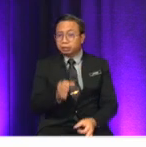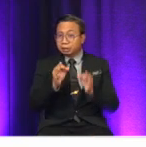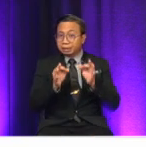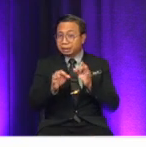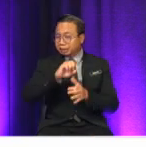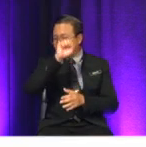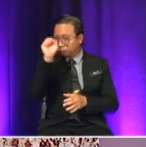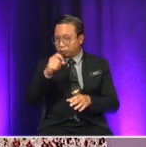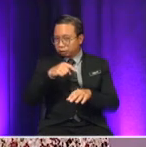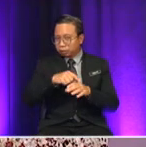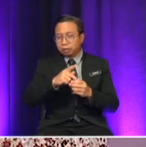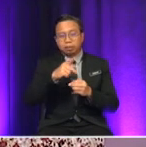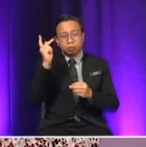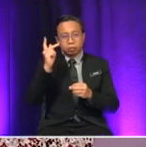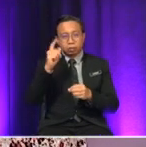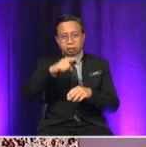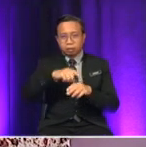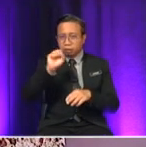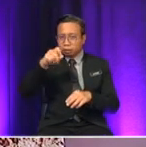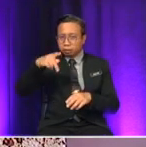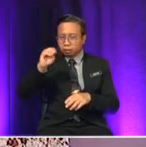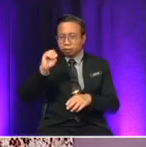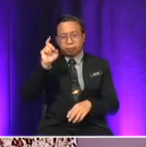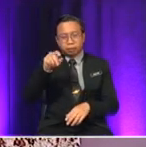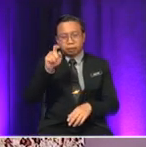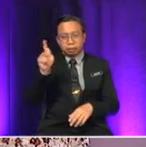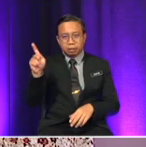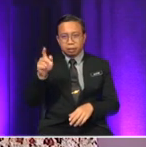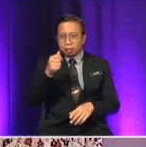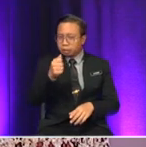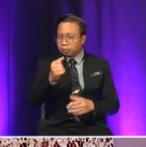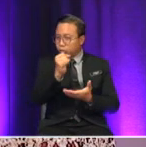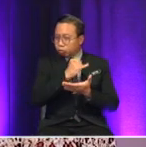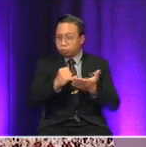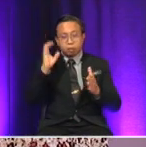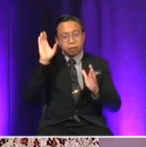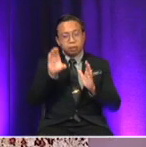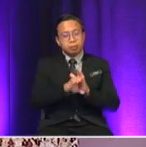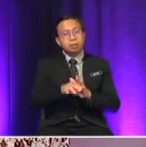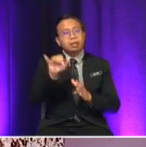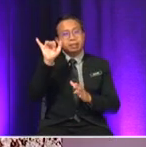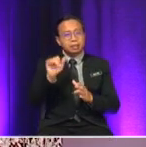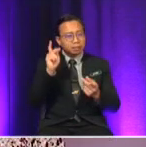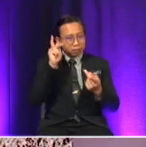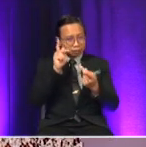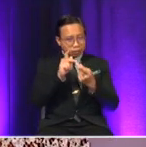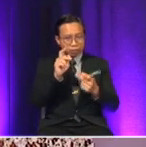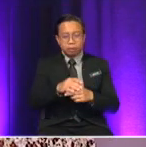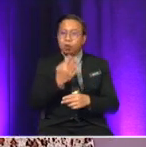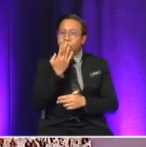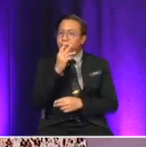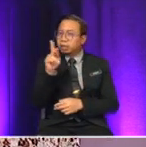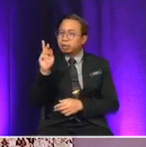soalan ini keluar dalam SPM kamu, pastikan kamu melukis gambar yang sesuai dan warnakan gambar